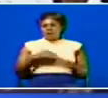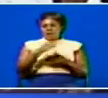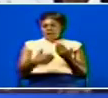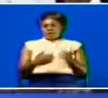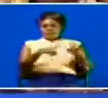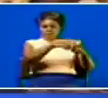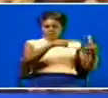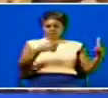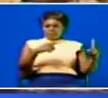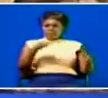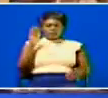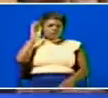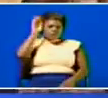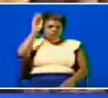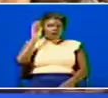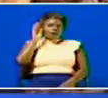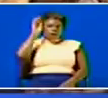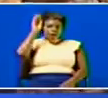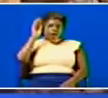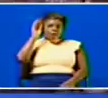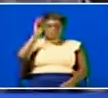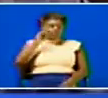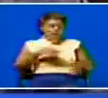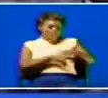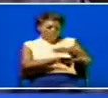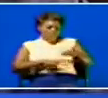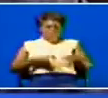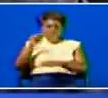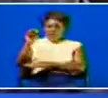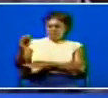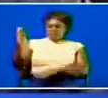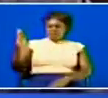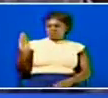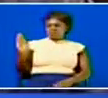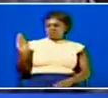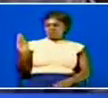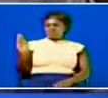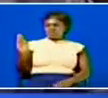hayo, ngamia kadhaa waliripotiwa kuibwa eneo hili. We call upon the security agents